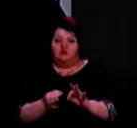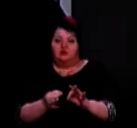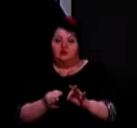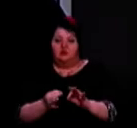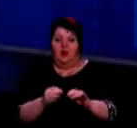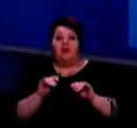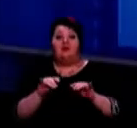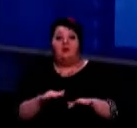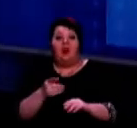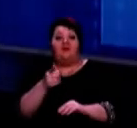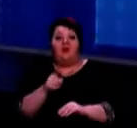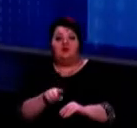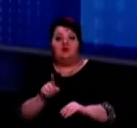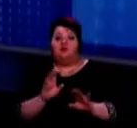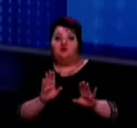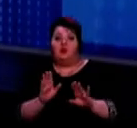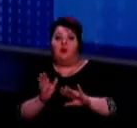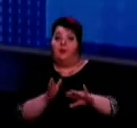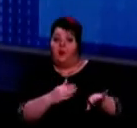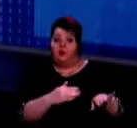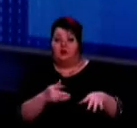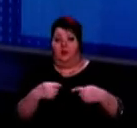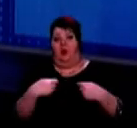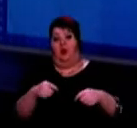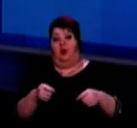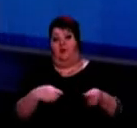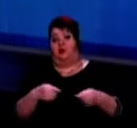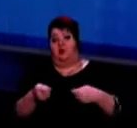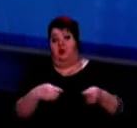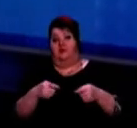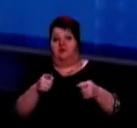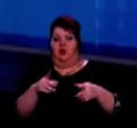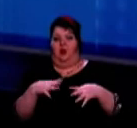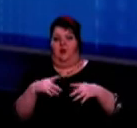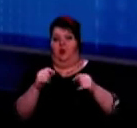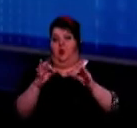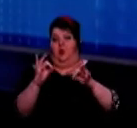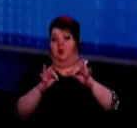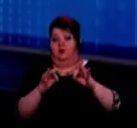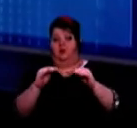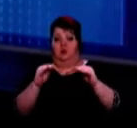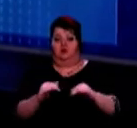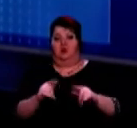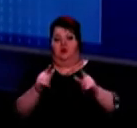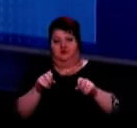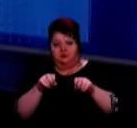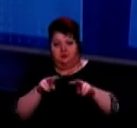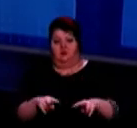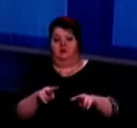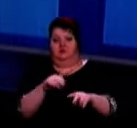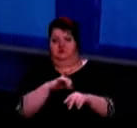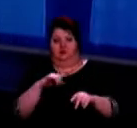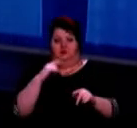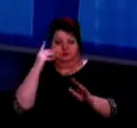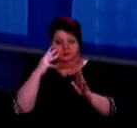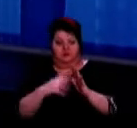що потім продавець може посилатися на те, що це була оцінка. І що ви свідомо пішли на те, що купили